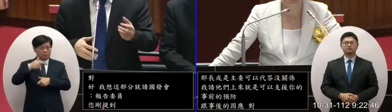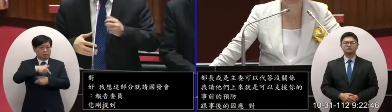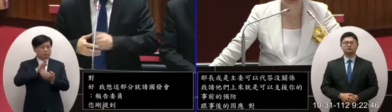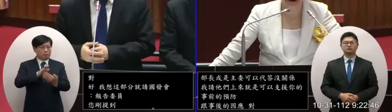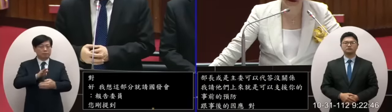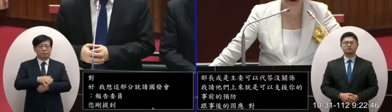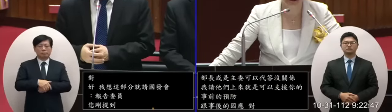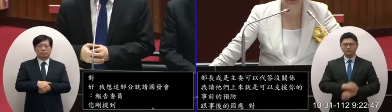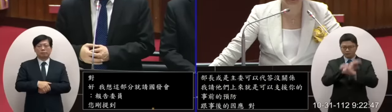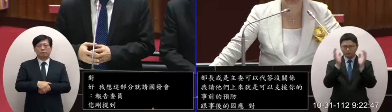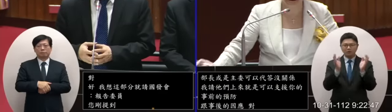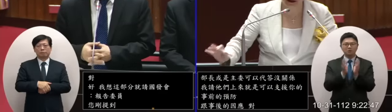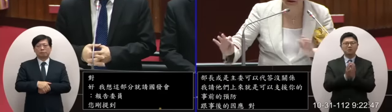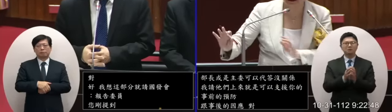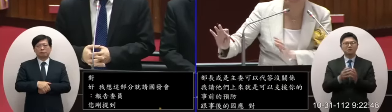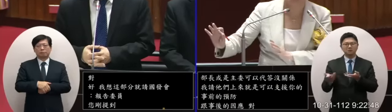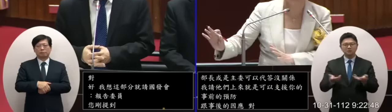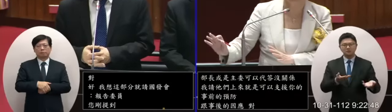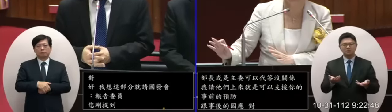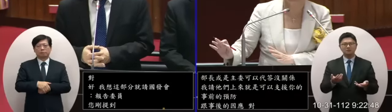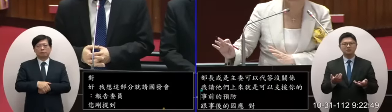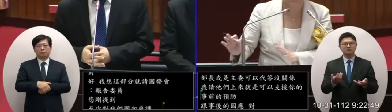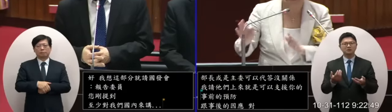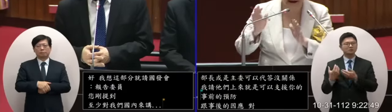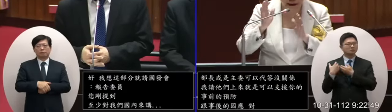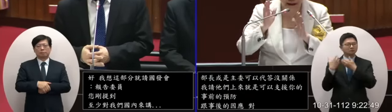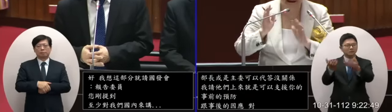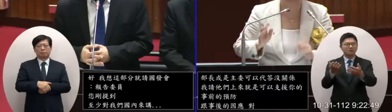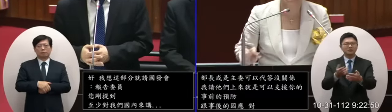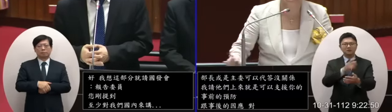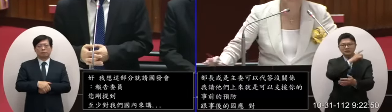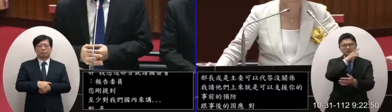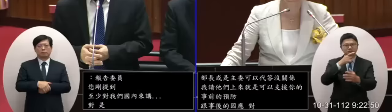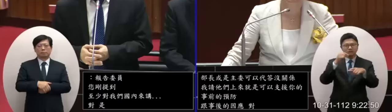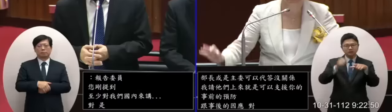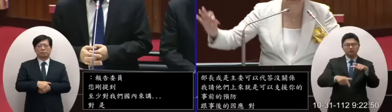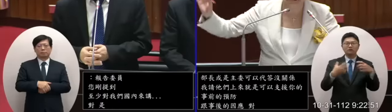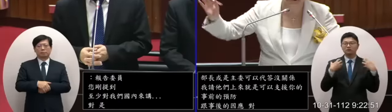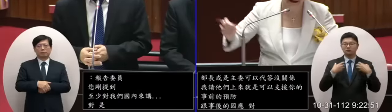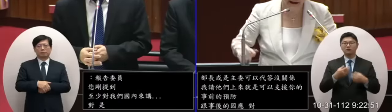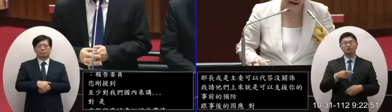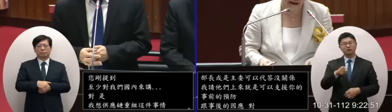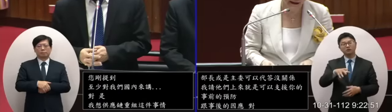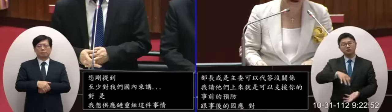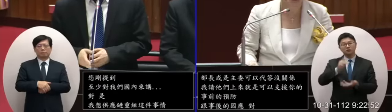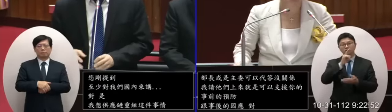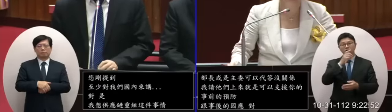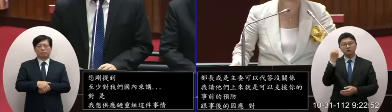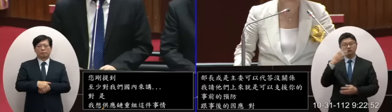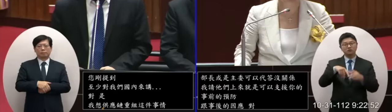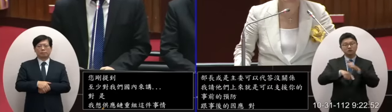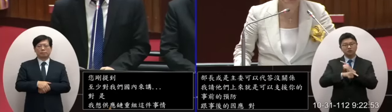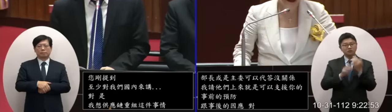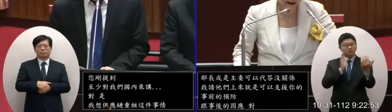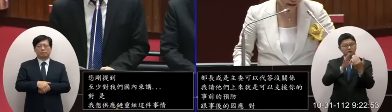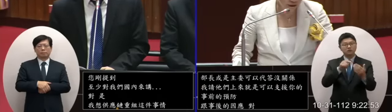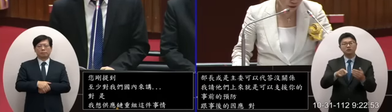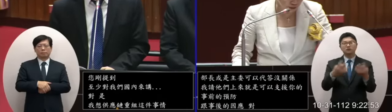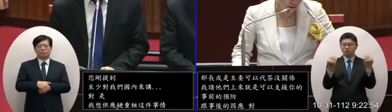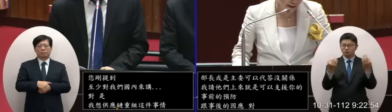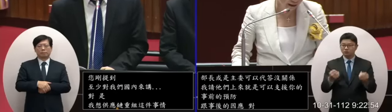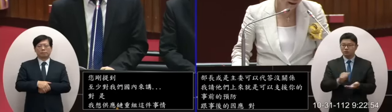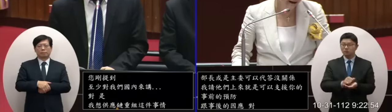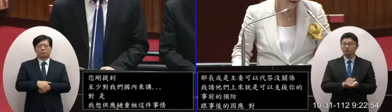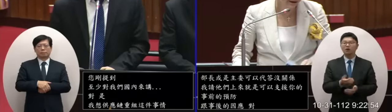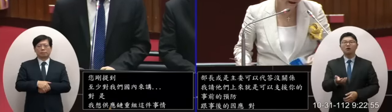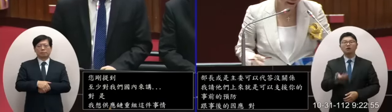不要把所有的东西都捞到叫民间做。你既然提到了新南向，我就让你看一下新南向的数据。刚才